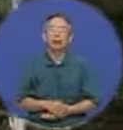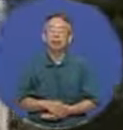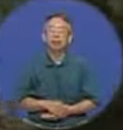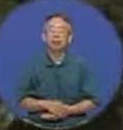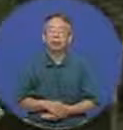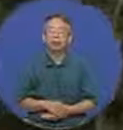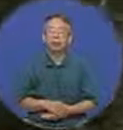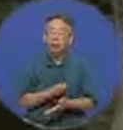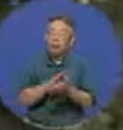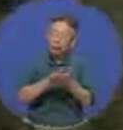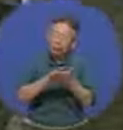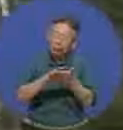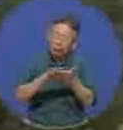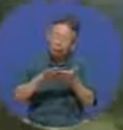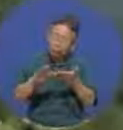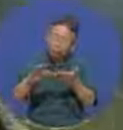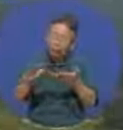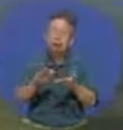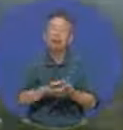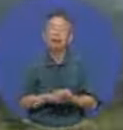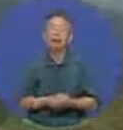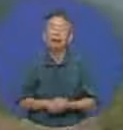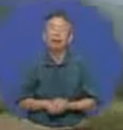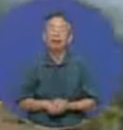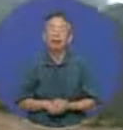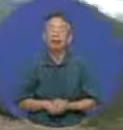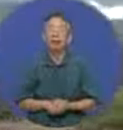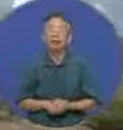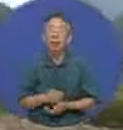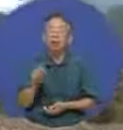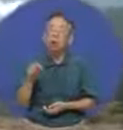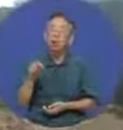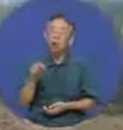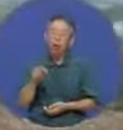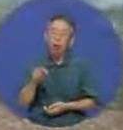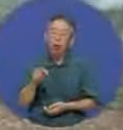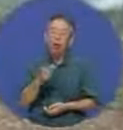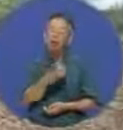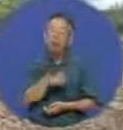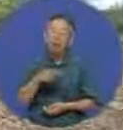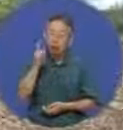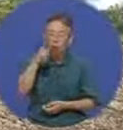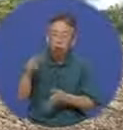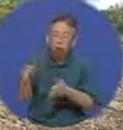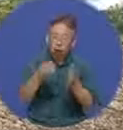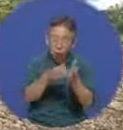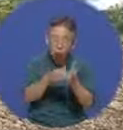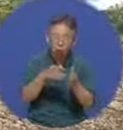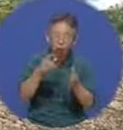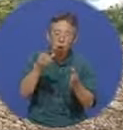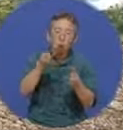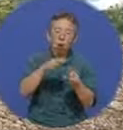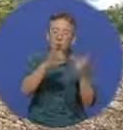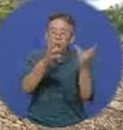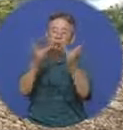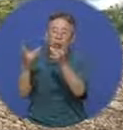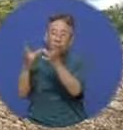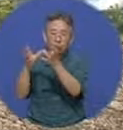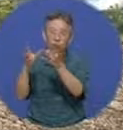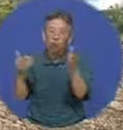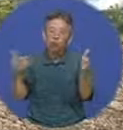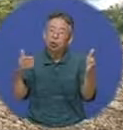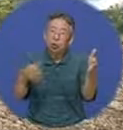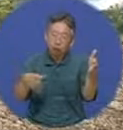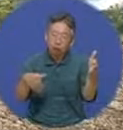綺麗。 ここは熊野古道、 小雲取りコースの途中にある絶景ポイ